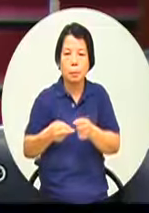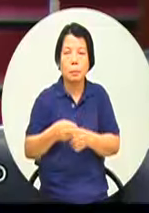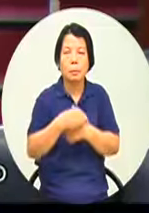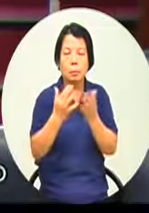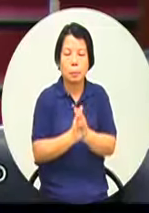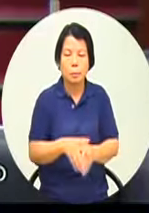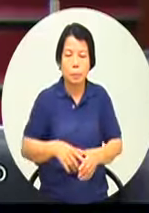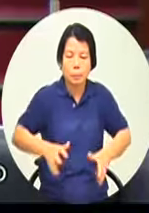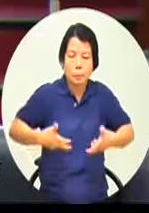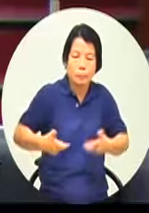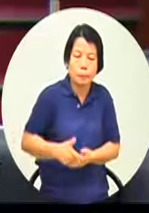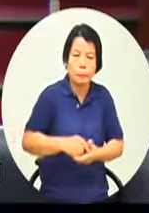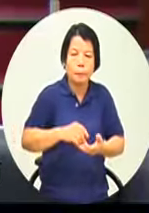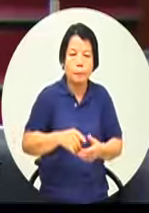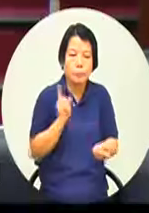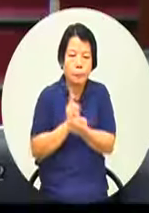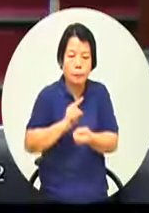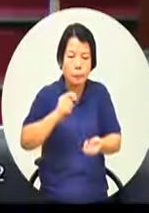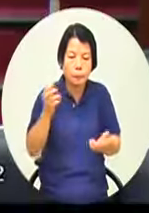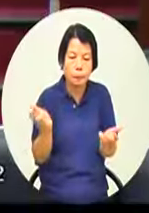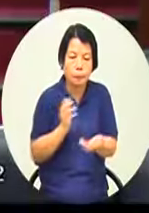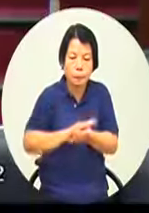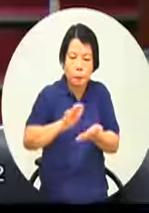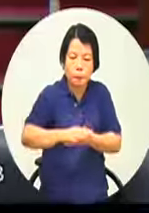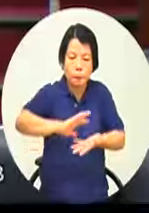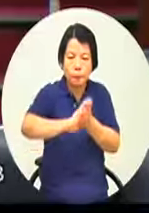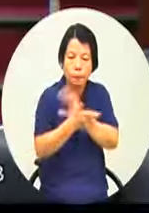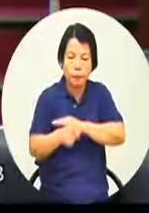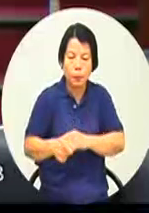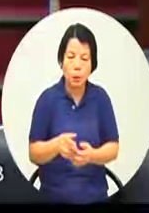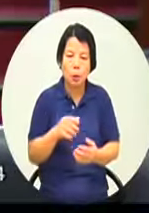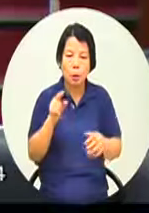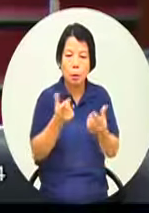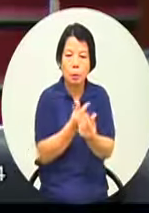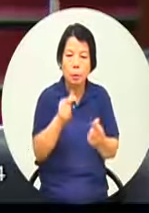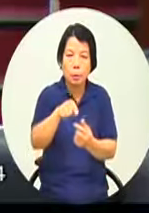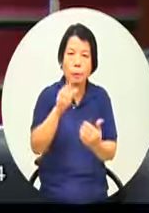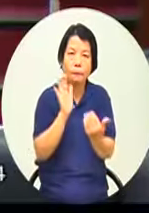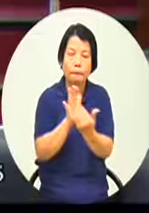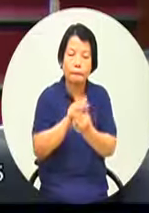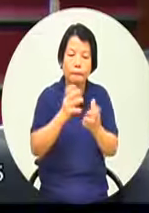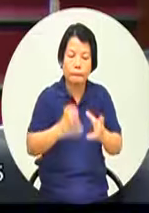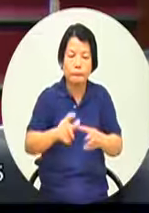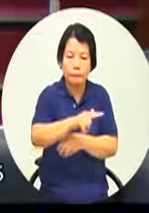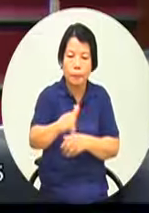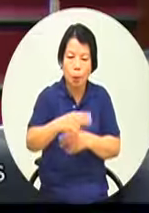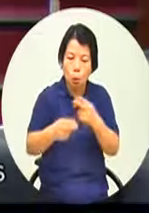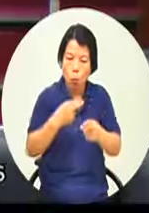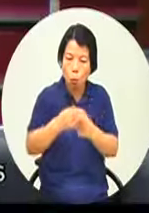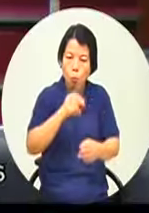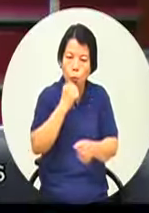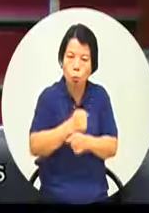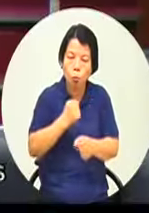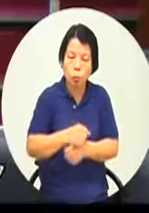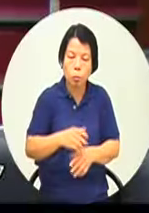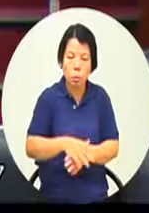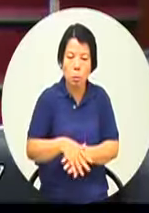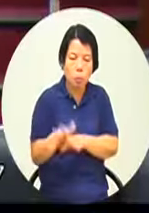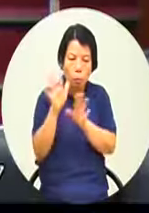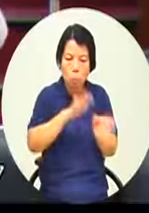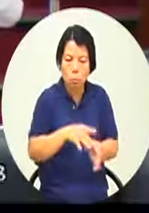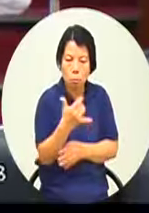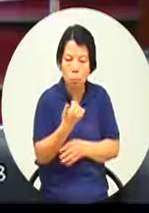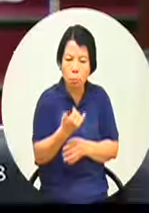紧急应变的机制，像这些防洪设施，要该怎么去运作，什么状况下该运